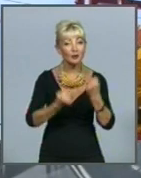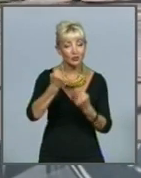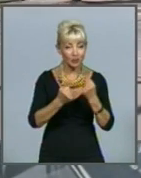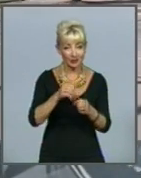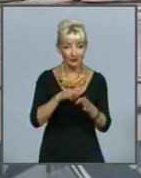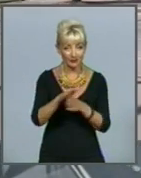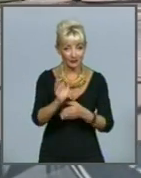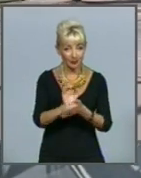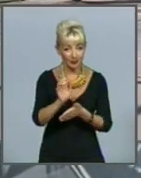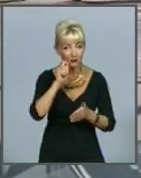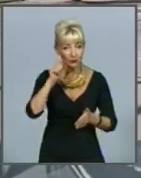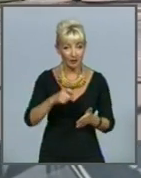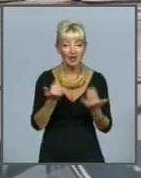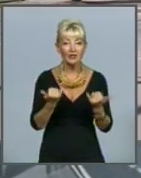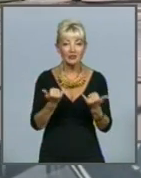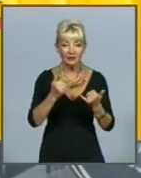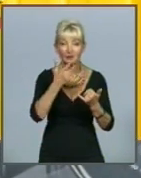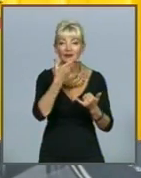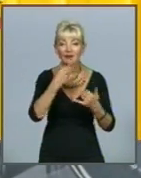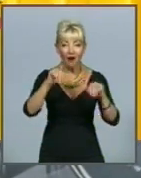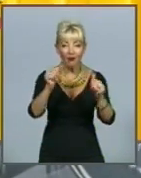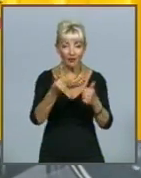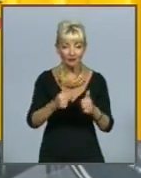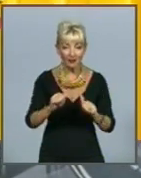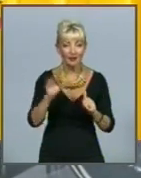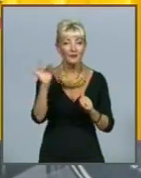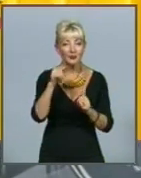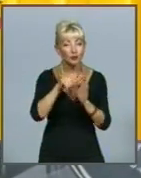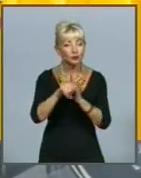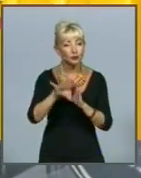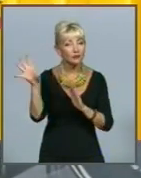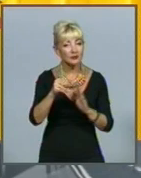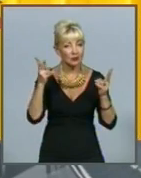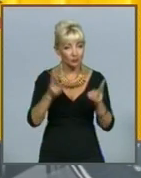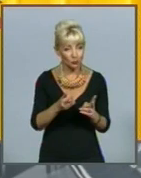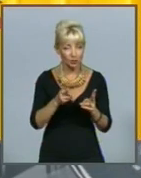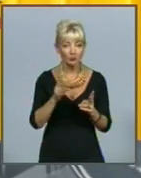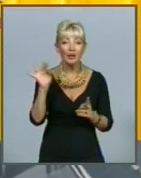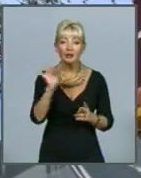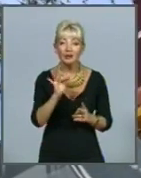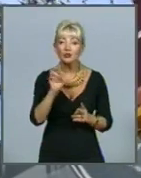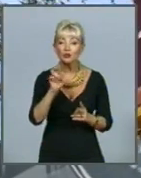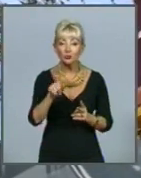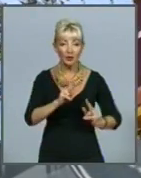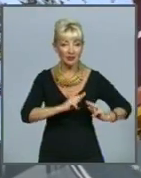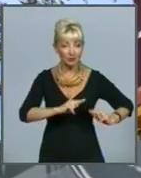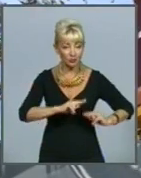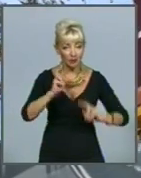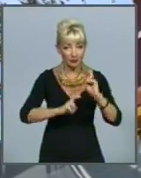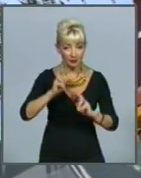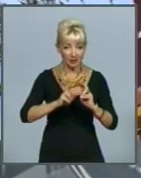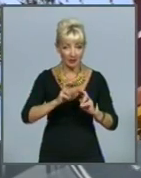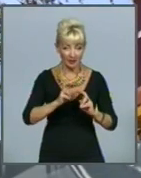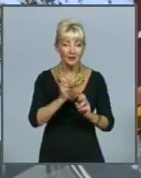мають сучасний дизайн ззовні та оснащені всім необхідним усередині, аби працівники підприємства працювали у